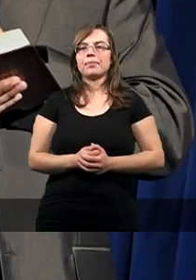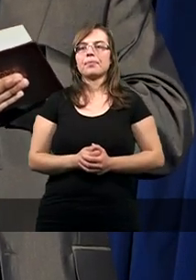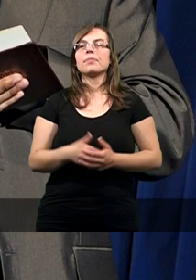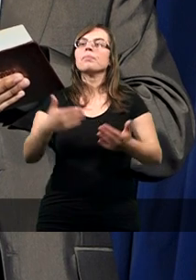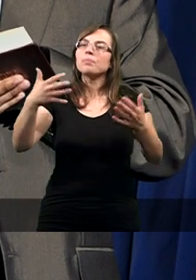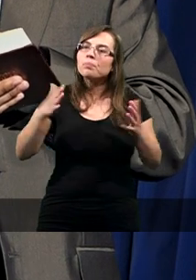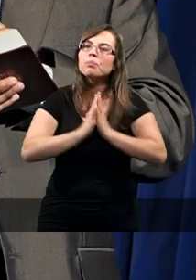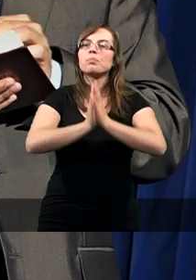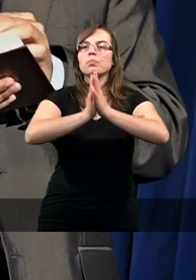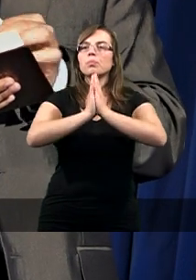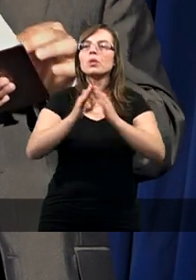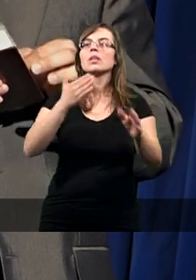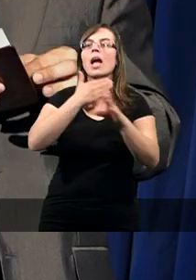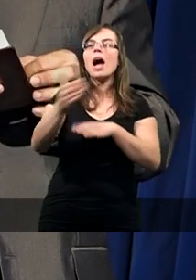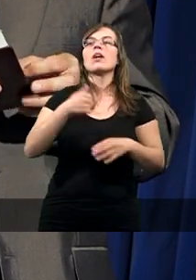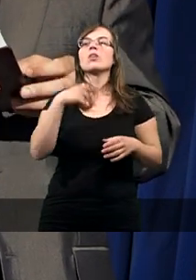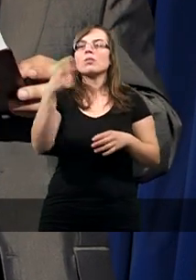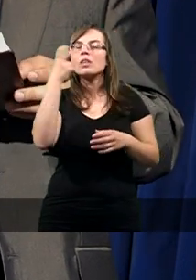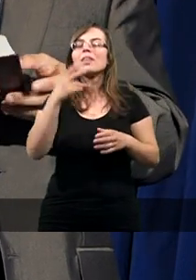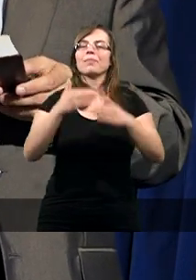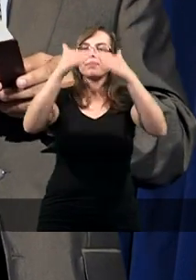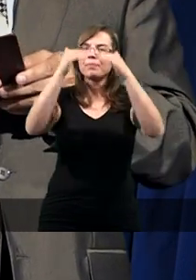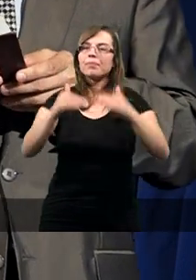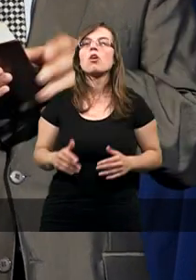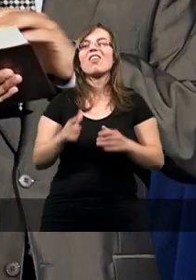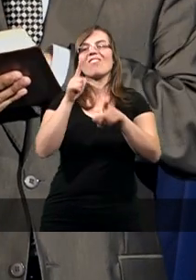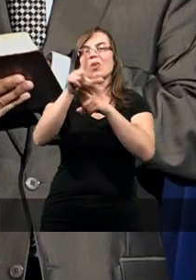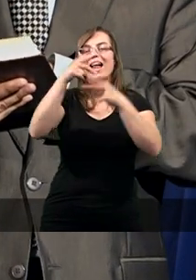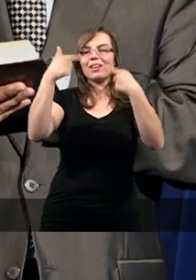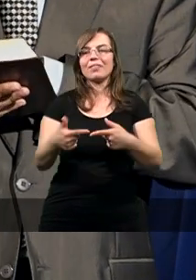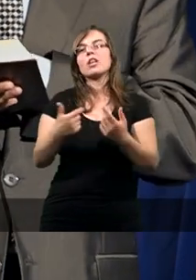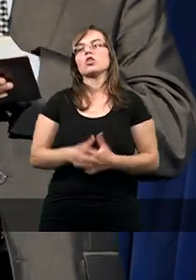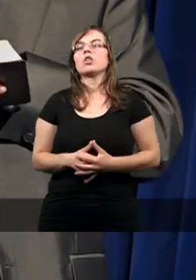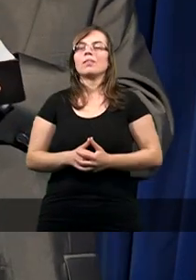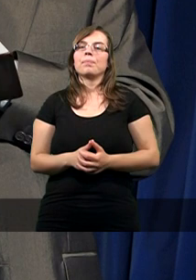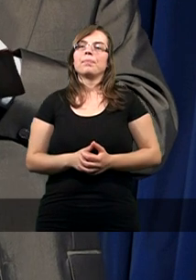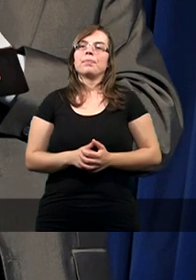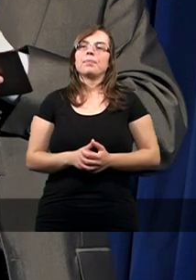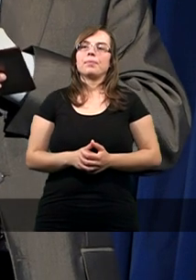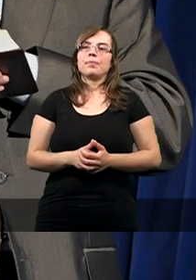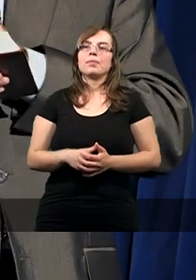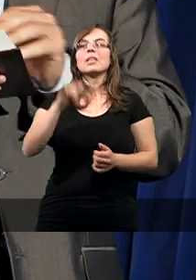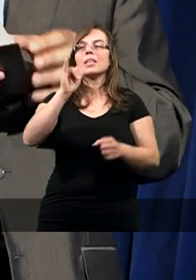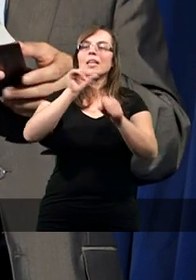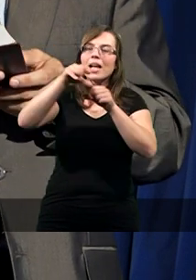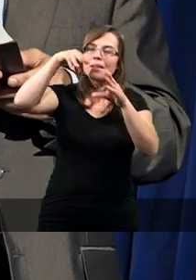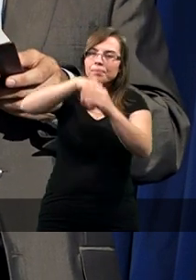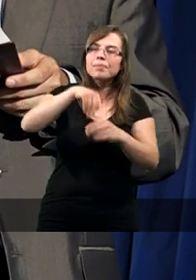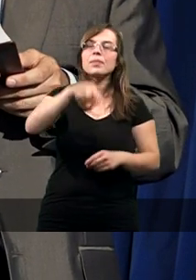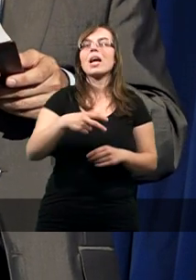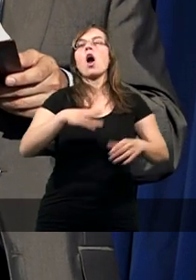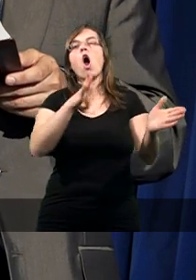12. Przejdźmy nieco dalej do rozdziału 12. And we have another story here with Mary Magdalene. I jest